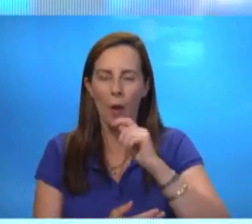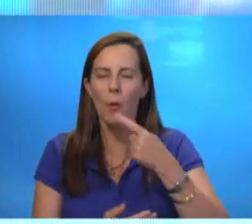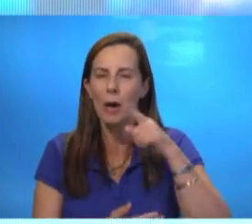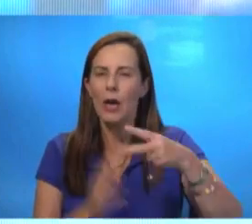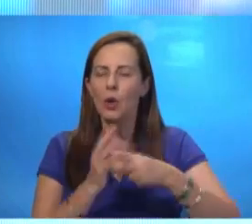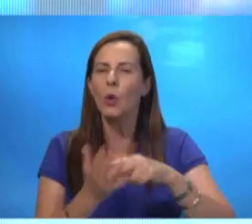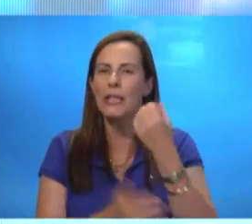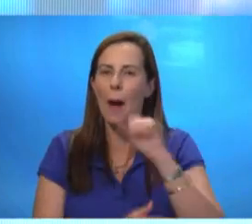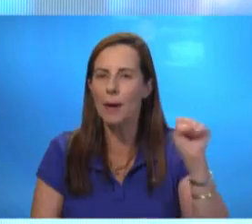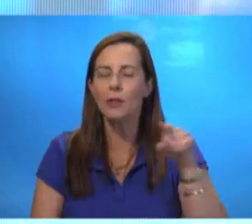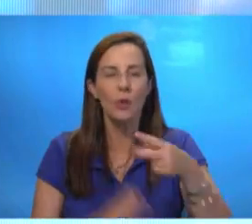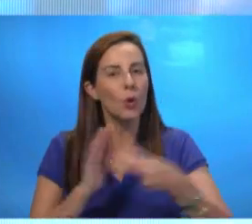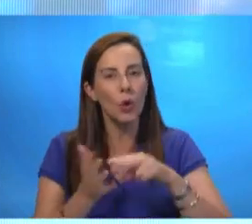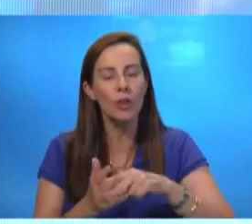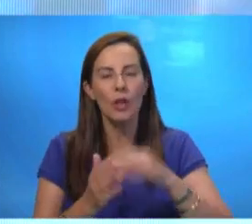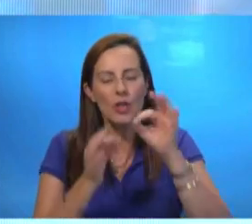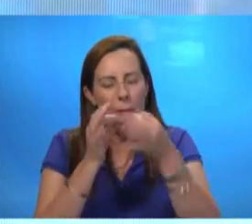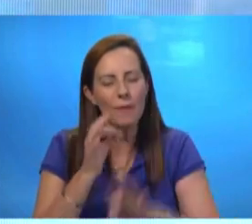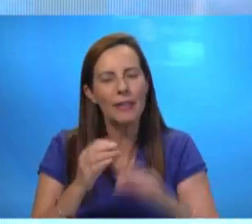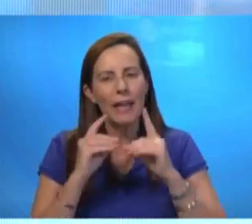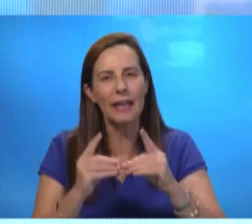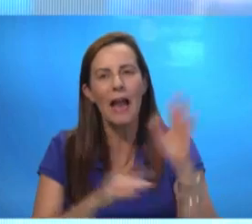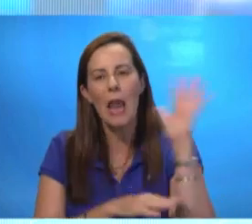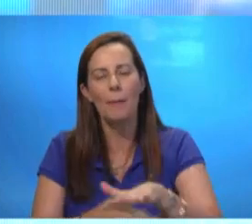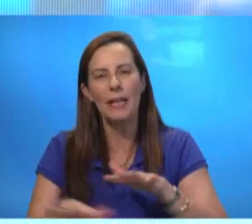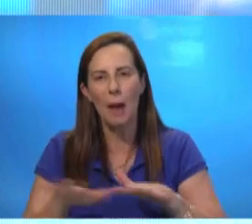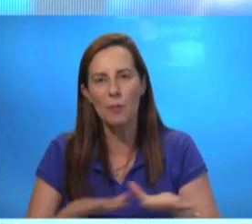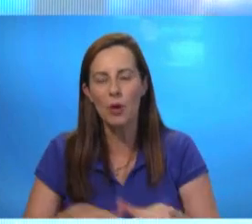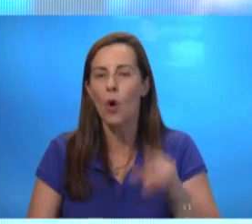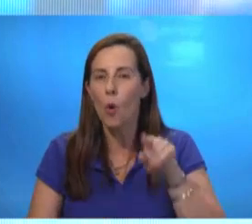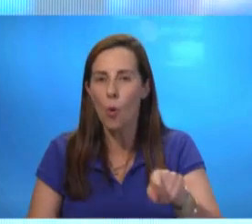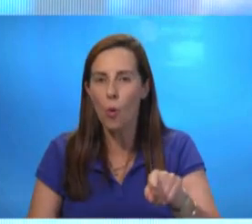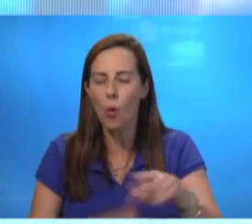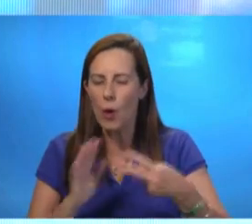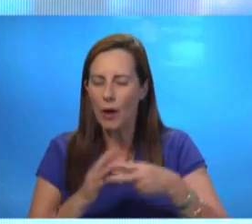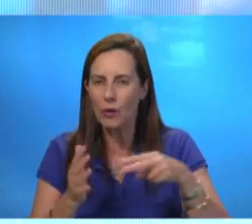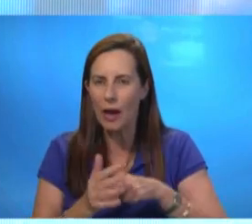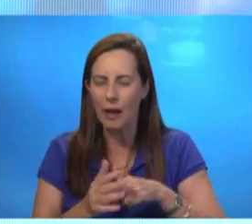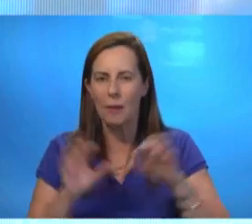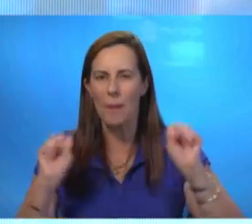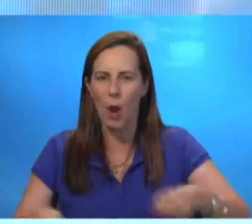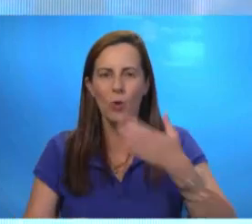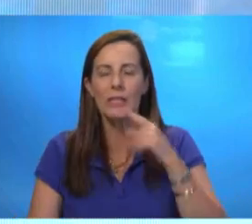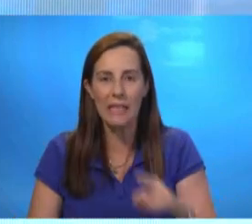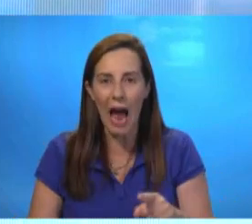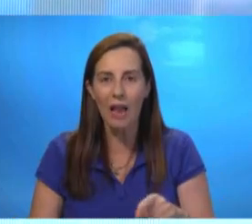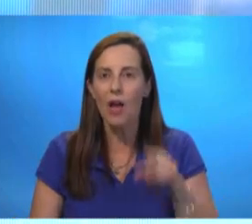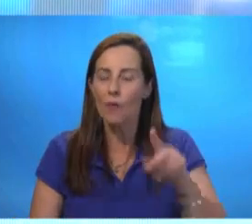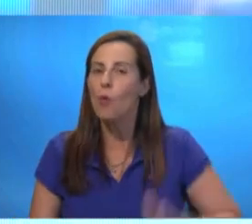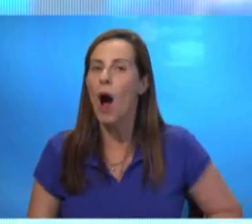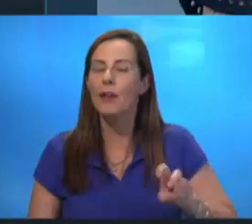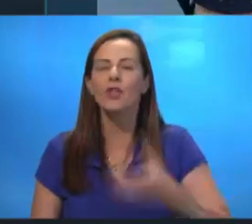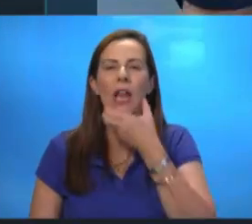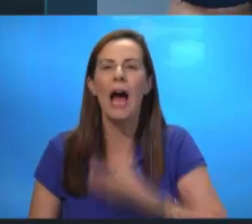המרד. זו אותה תוכנית שמפרטת את הדרך להפיל את הממשלה ולכונן תחתיה את מלכות ישראל. והוא הנכד של הרב כהנא.